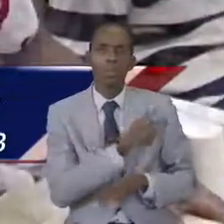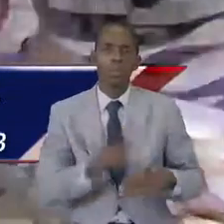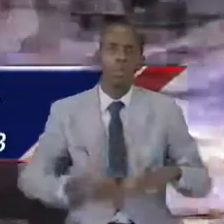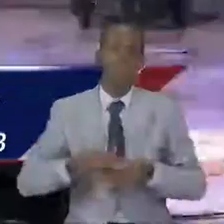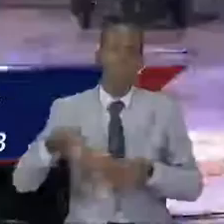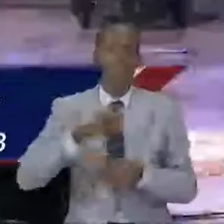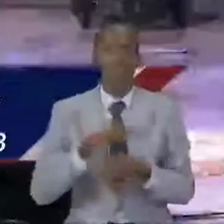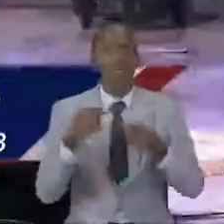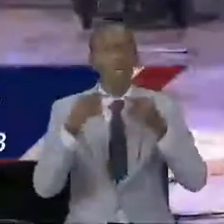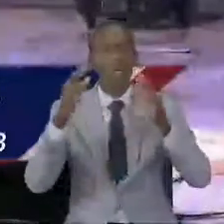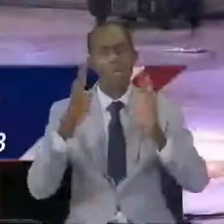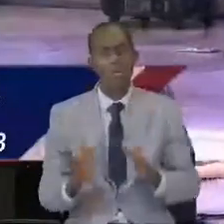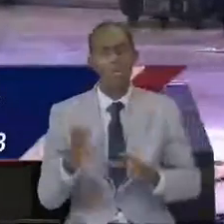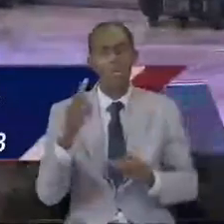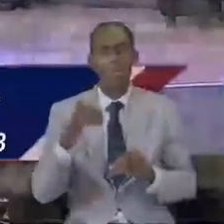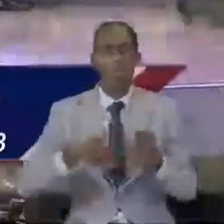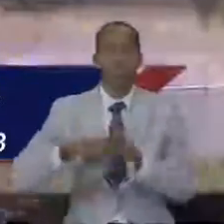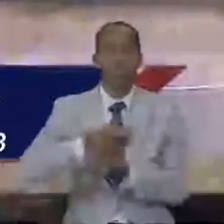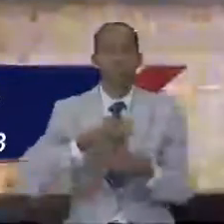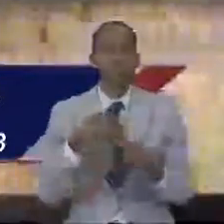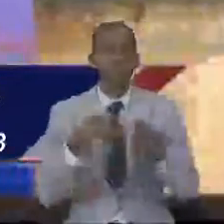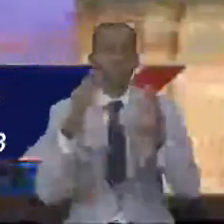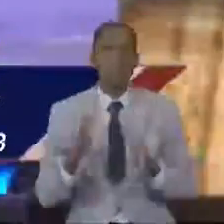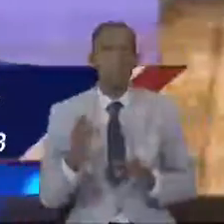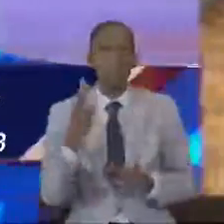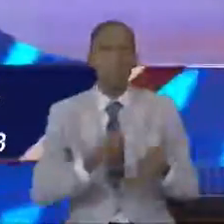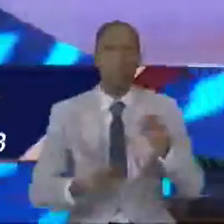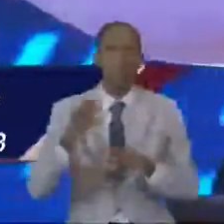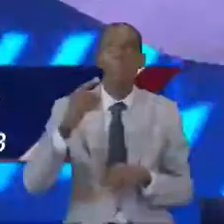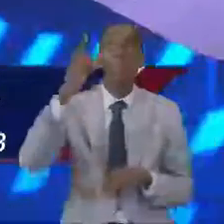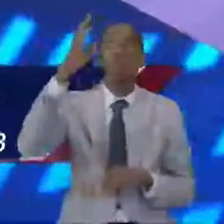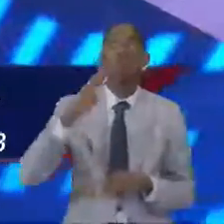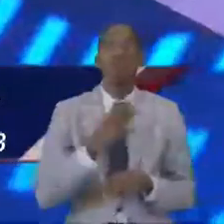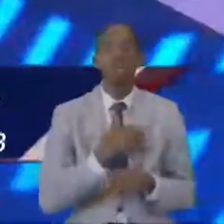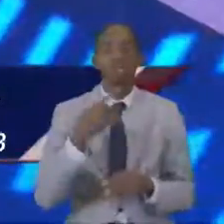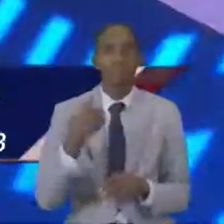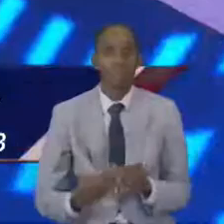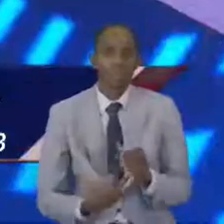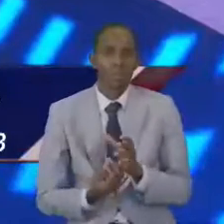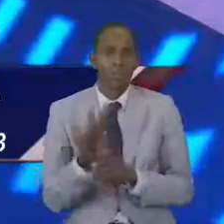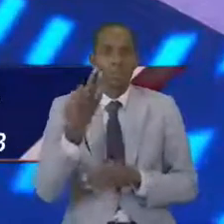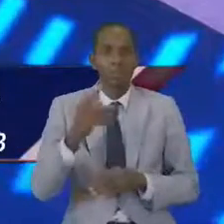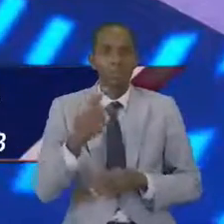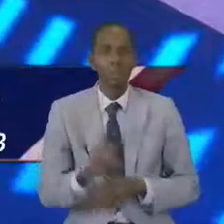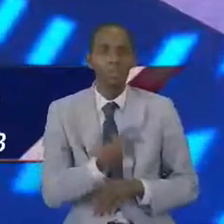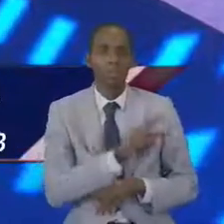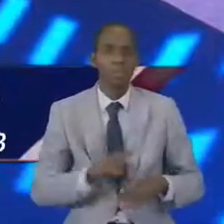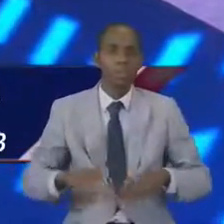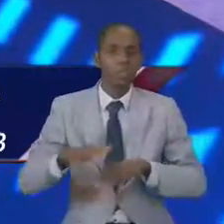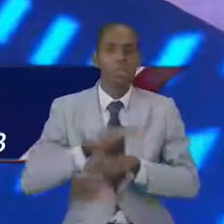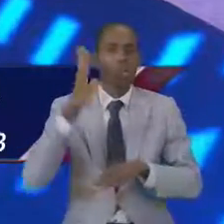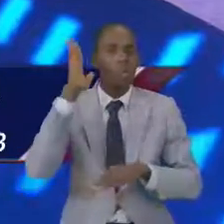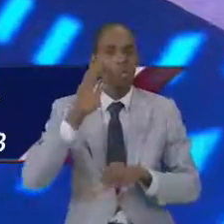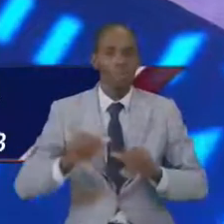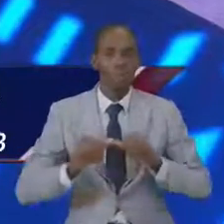des ennemis du peuple de Dieu et de la croissance de l'expansion du royaume et ainsi ils vont